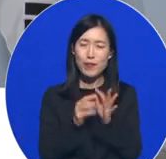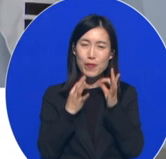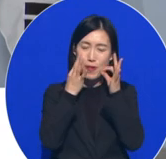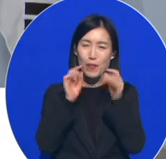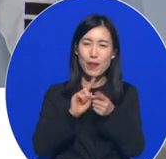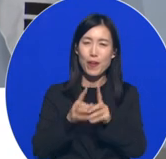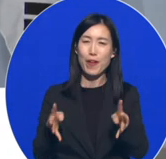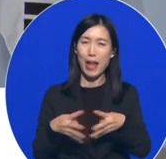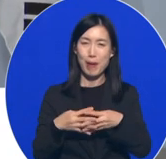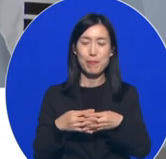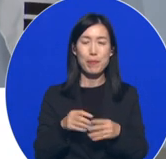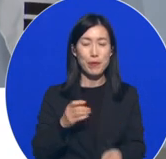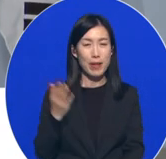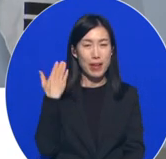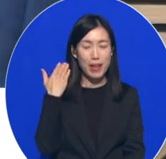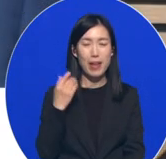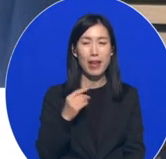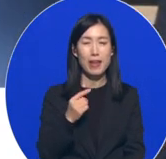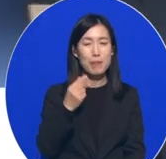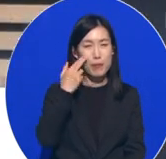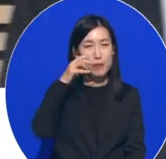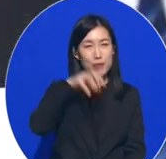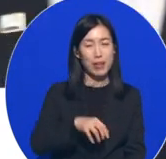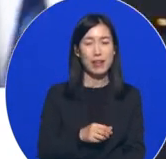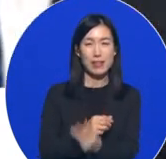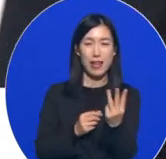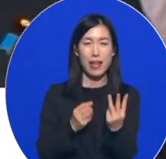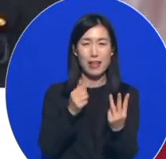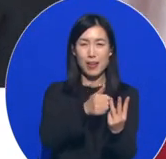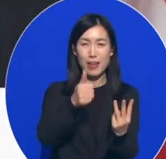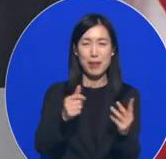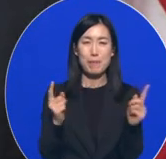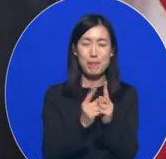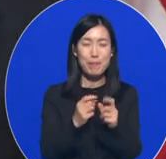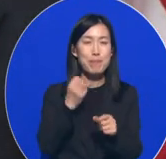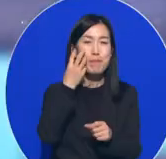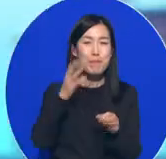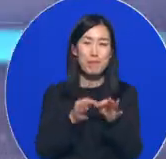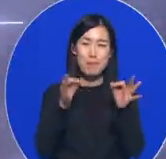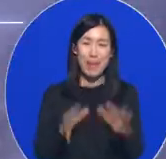한미의 정상은 캠프 데이비드 정상회의 이후 3개월 만에